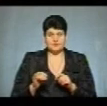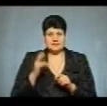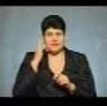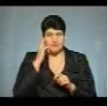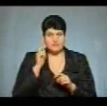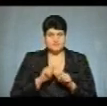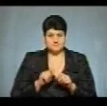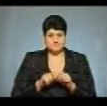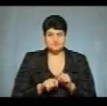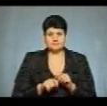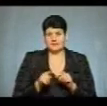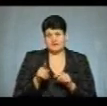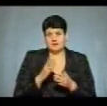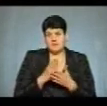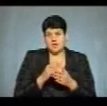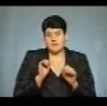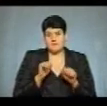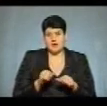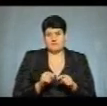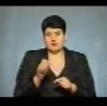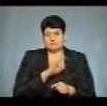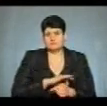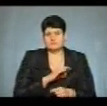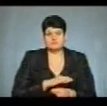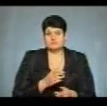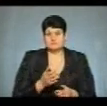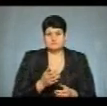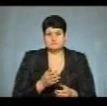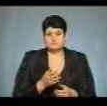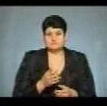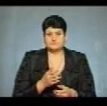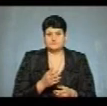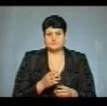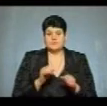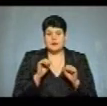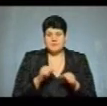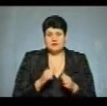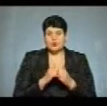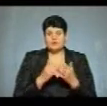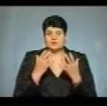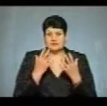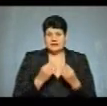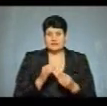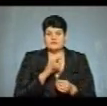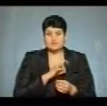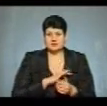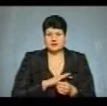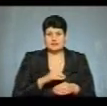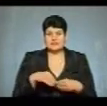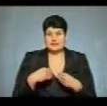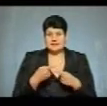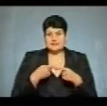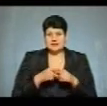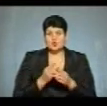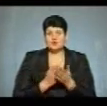Києва. І він має право на експлуатацію. Право на щоденну експлуатацію видається